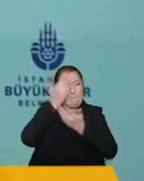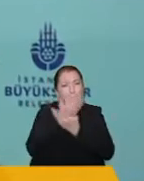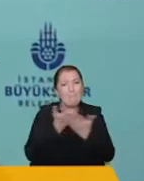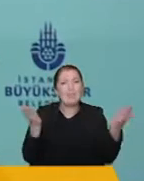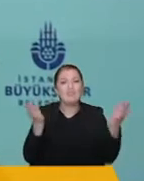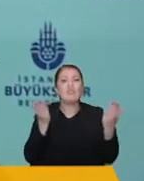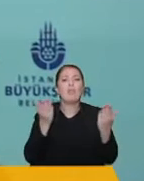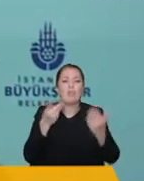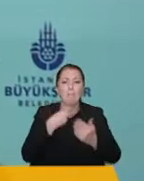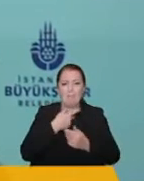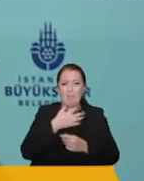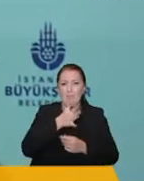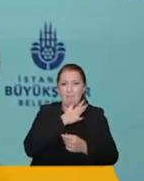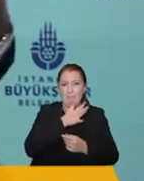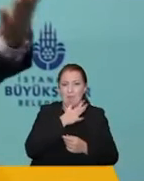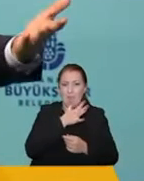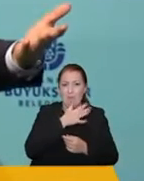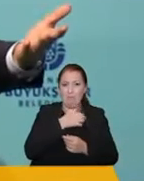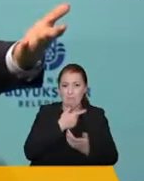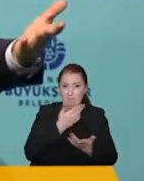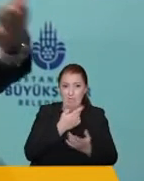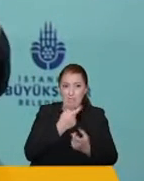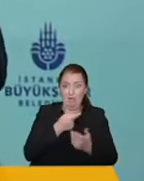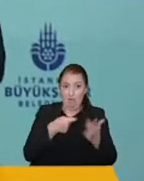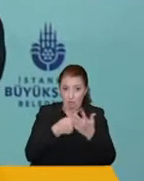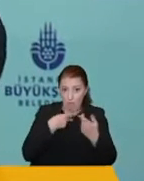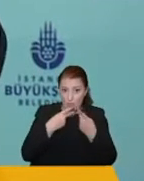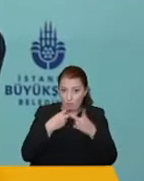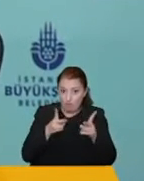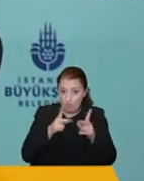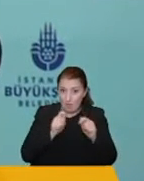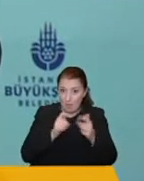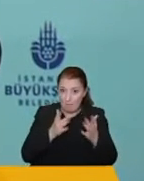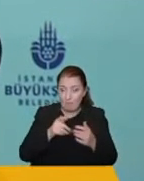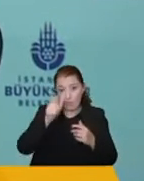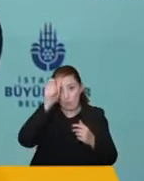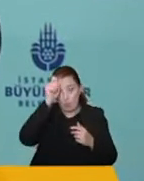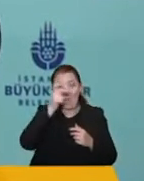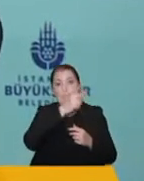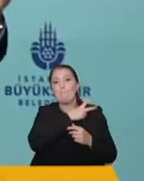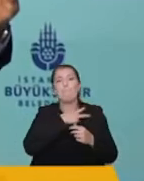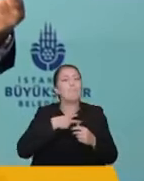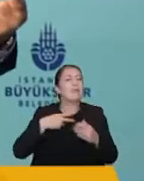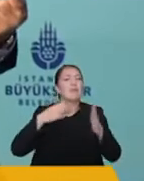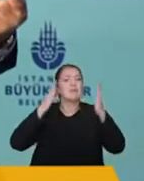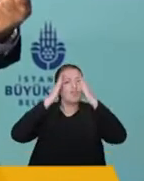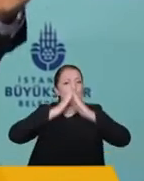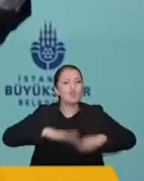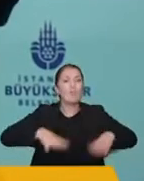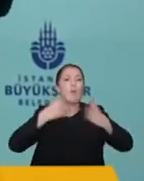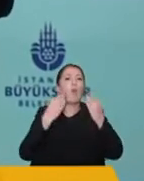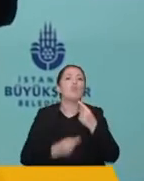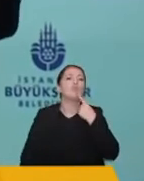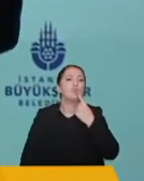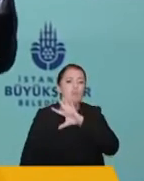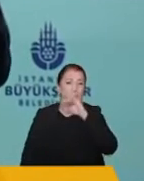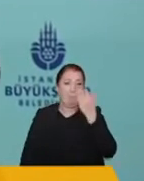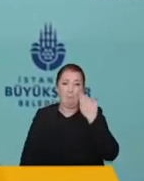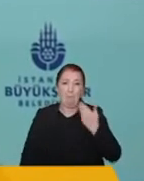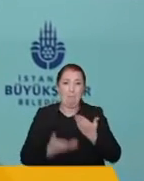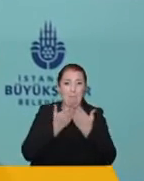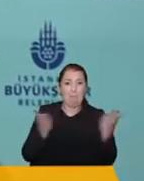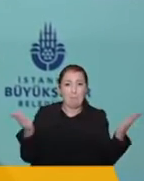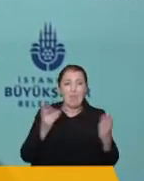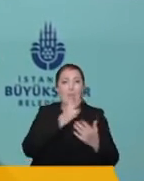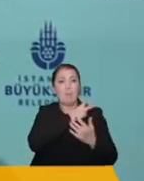ben biliyorum. İsim mi vereyim? Listemi vereyim? Türk belediyeciliğinin çökmekte olduğunu söylüyorum. Çok mu hoşunuza gidiyor belediyelerin